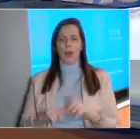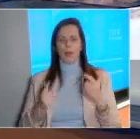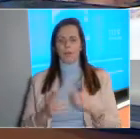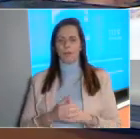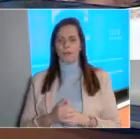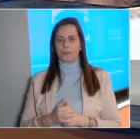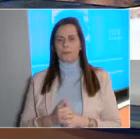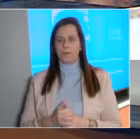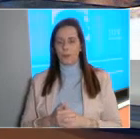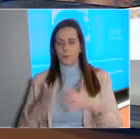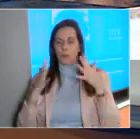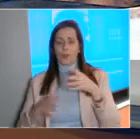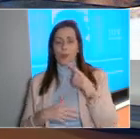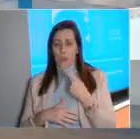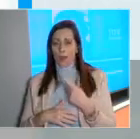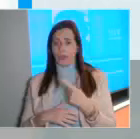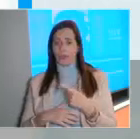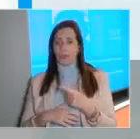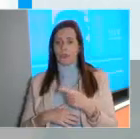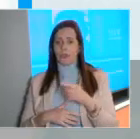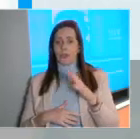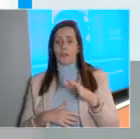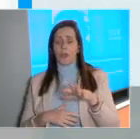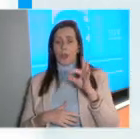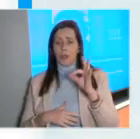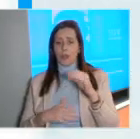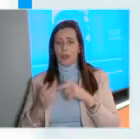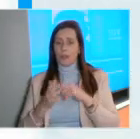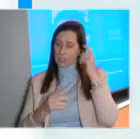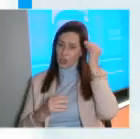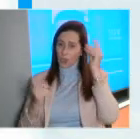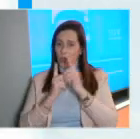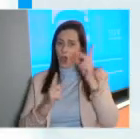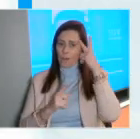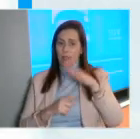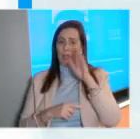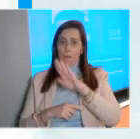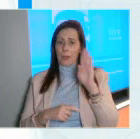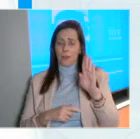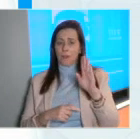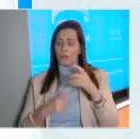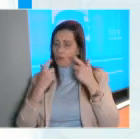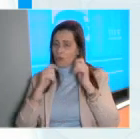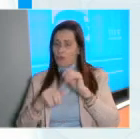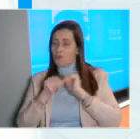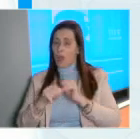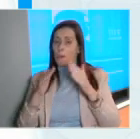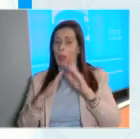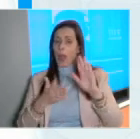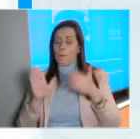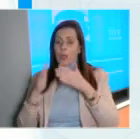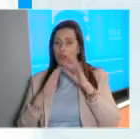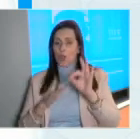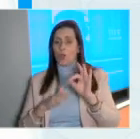מצייר? כי הוא תוקף את קלמן ליבסקינד ואומר שקלמן מגלה כפיות טובה וזיכרון קצר, ולא מבין איך נתניהו הגן בגופו על